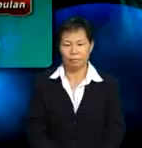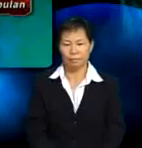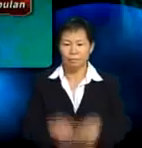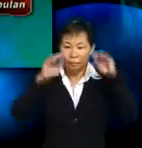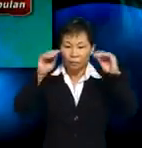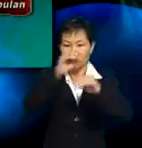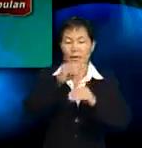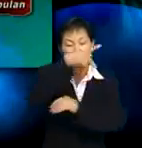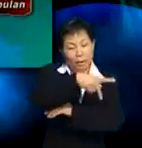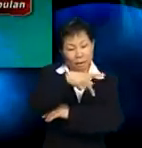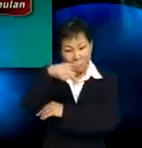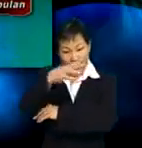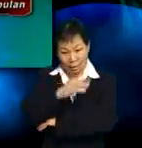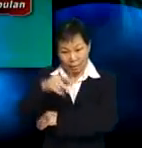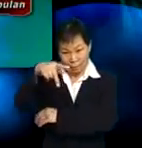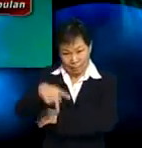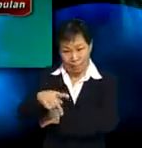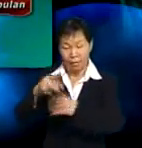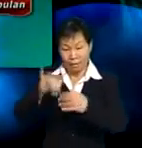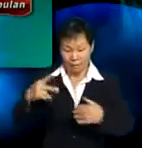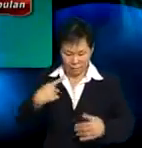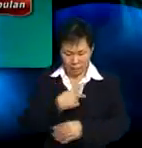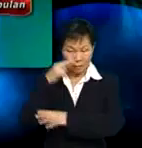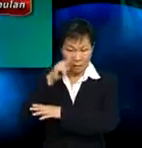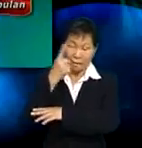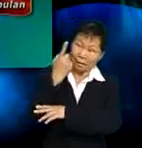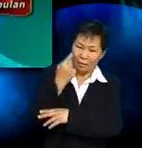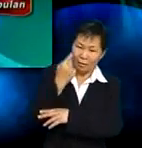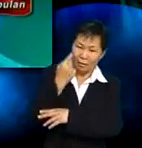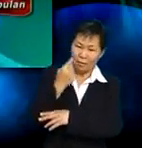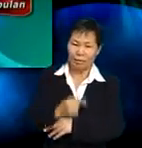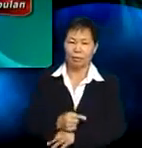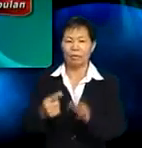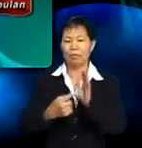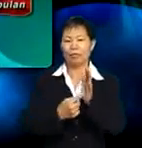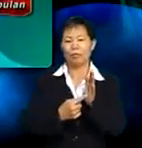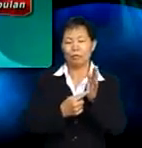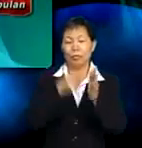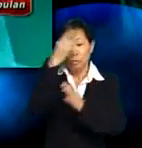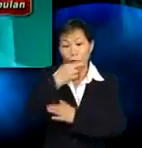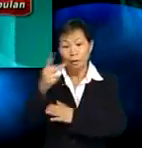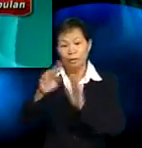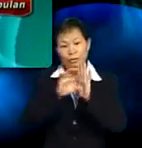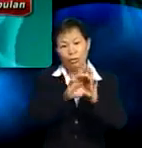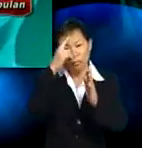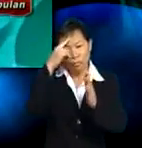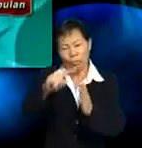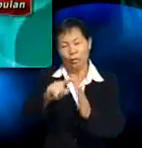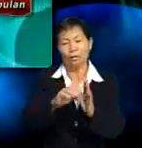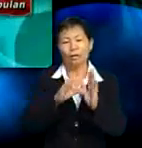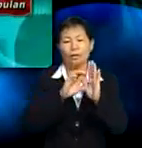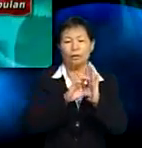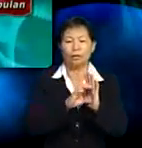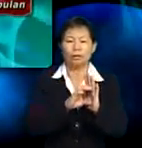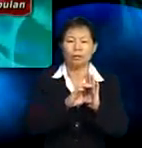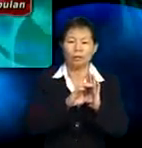pengajaran dan pembelajaran yang kita saksikan sebentar tadi merupakan contoh bagi model 5